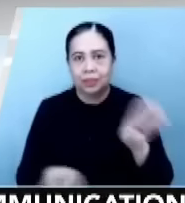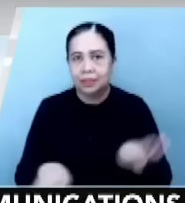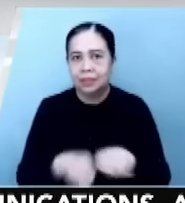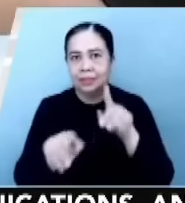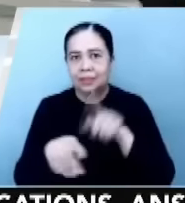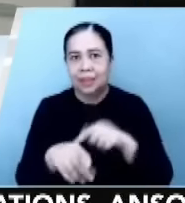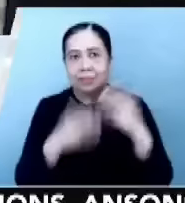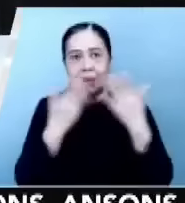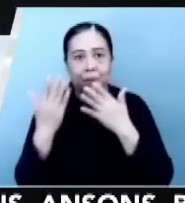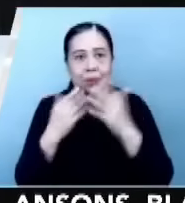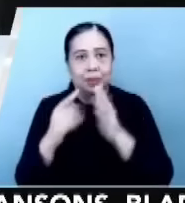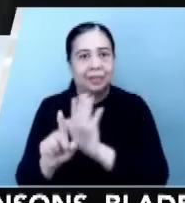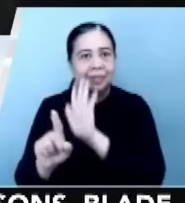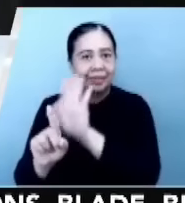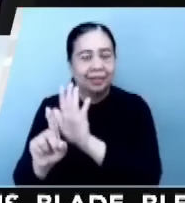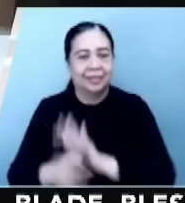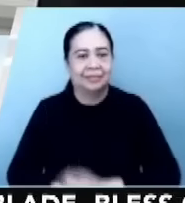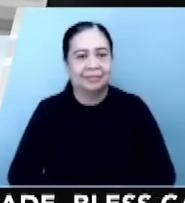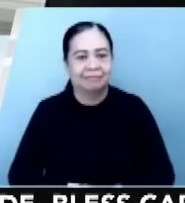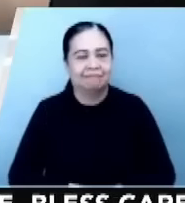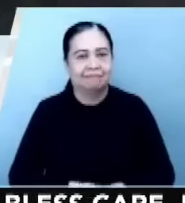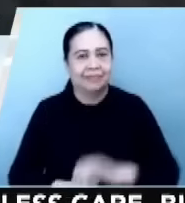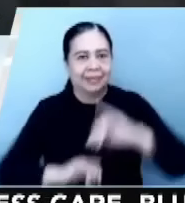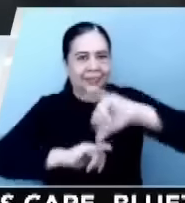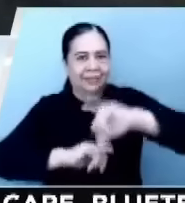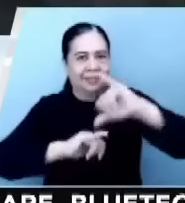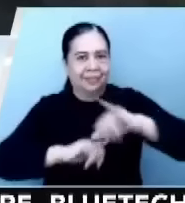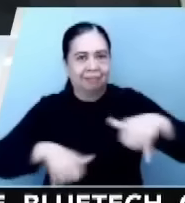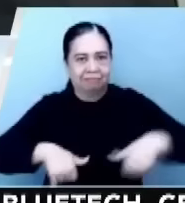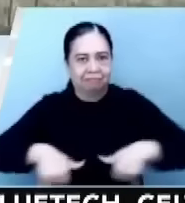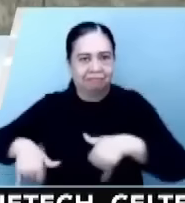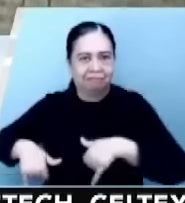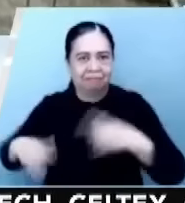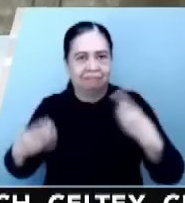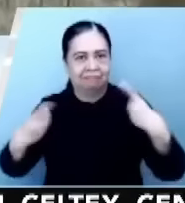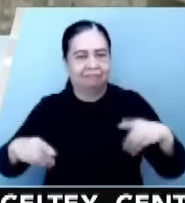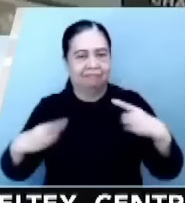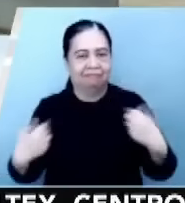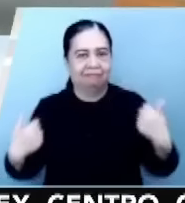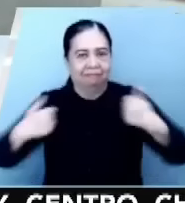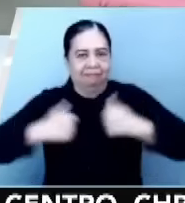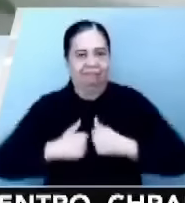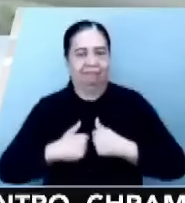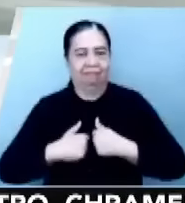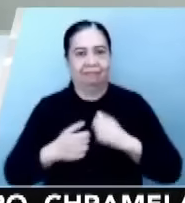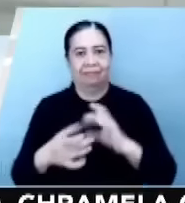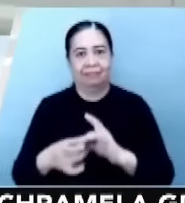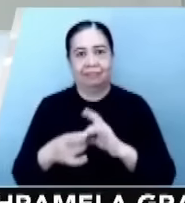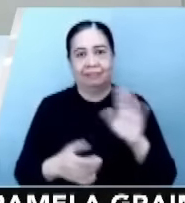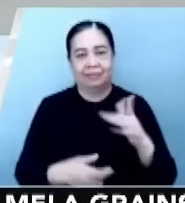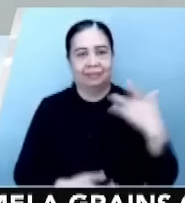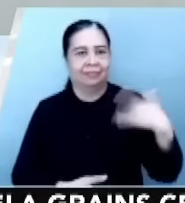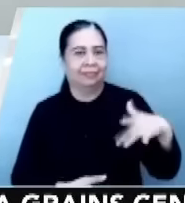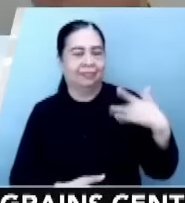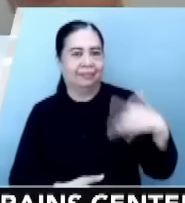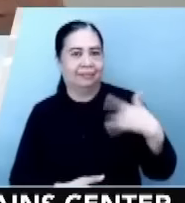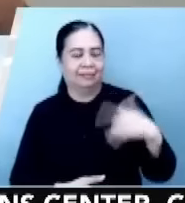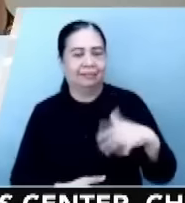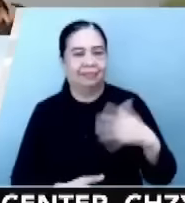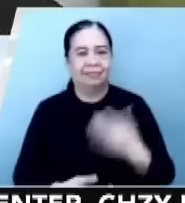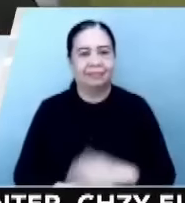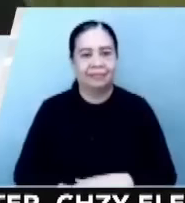niya. Nagpasukat na nga si Ray ng kanyang isusuot na suit. Collaboration daw ito ng kanyang stylist na si Ivor Julian